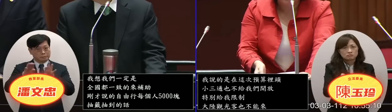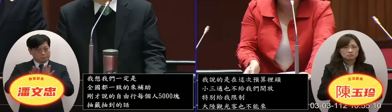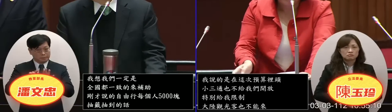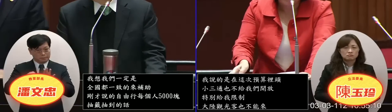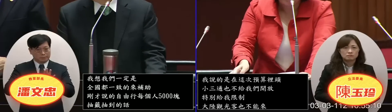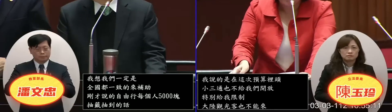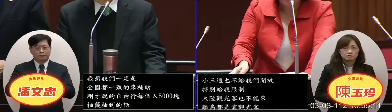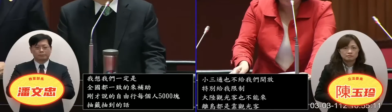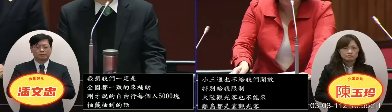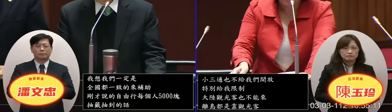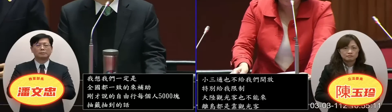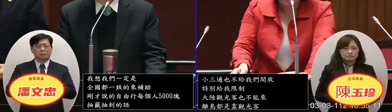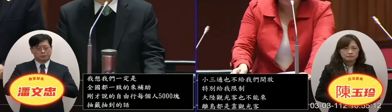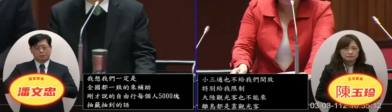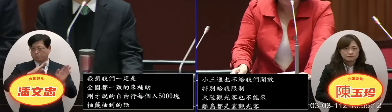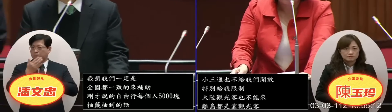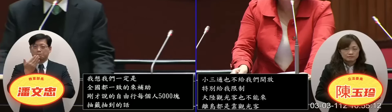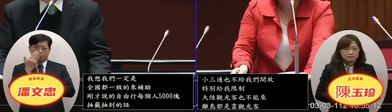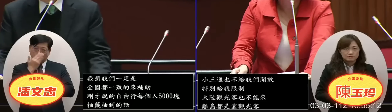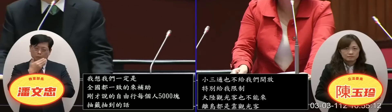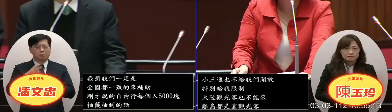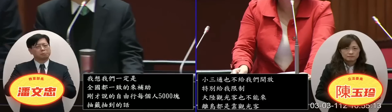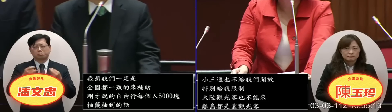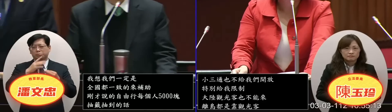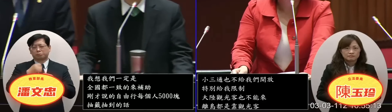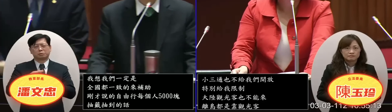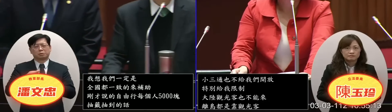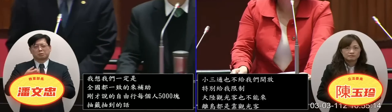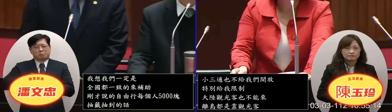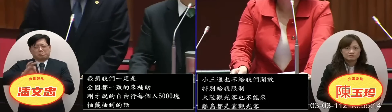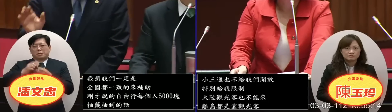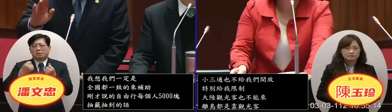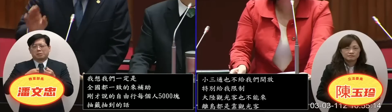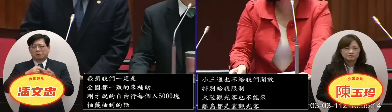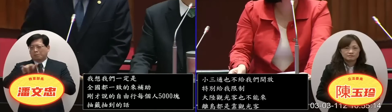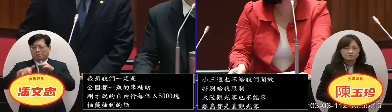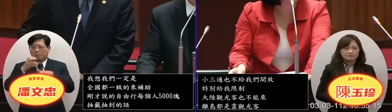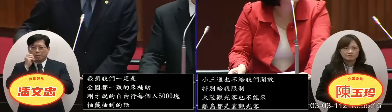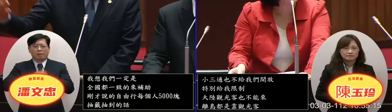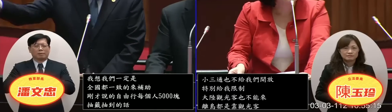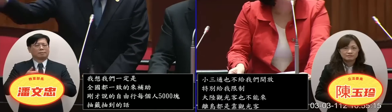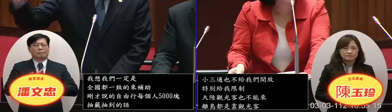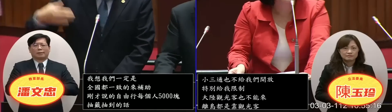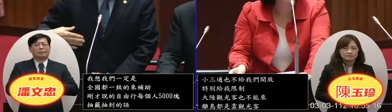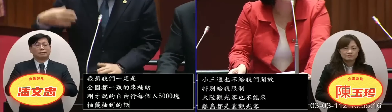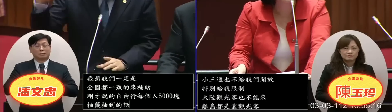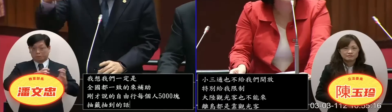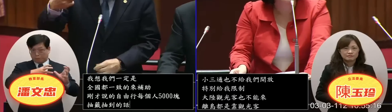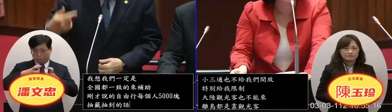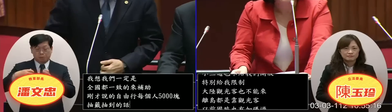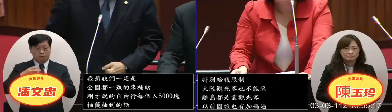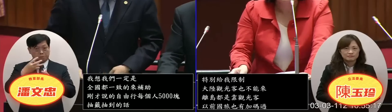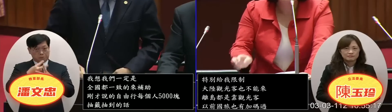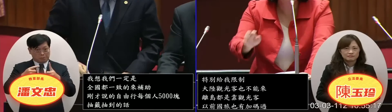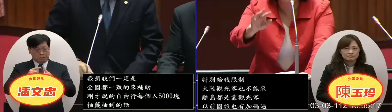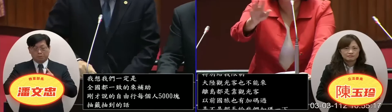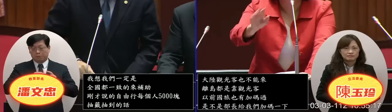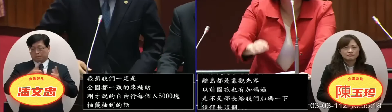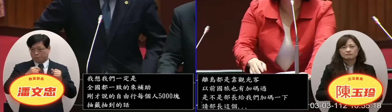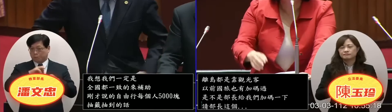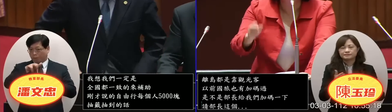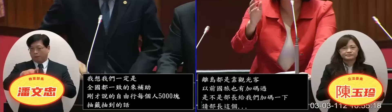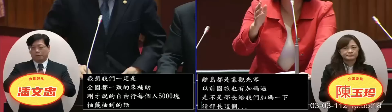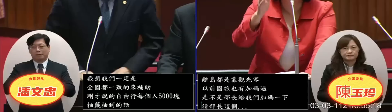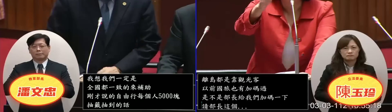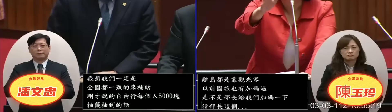金门哈，这个风景也漂亮，我觉得他还不用靠加码，很多人会过去啊，所以我很放心啊。国际观光来，他金门应该是 不会